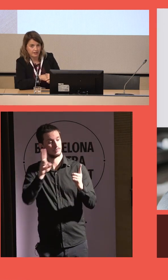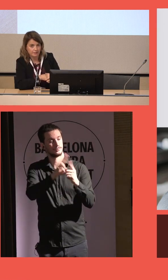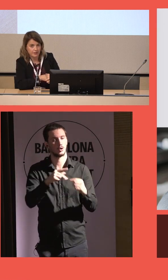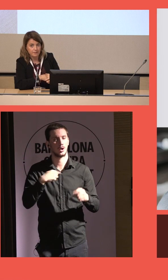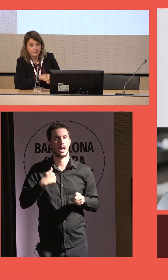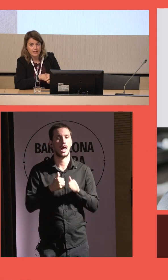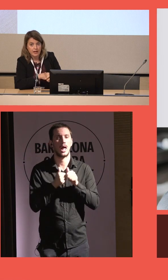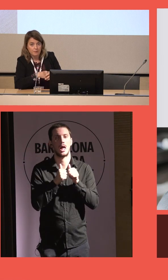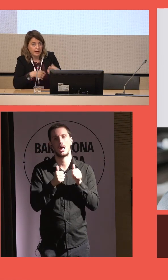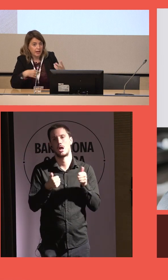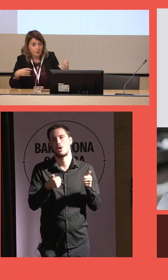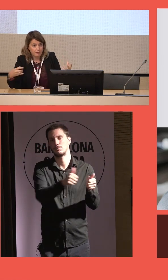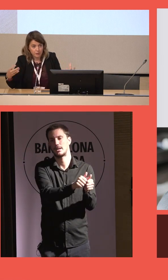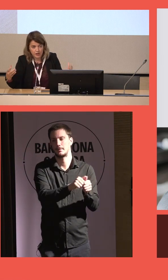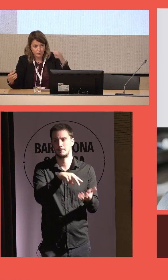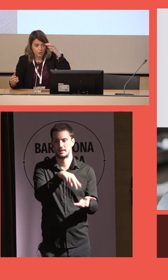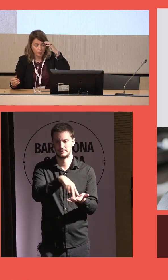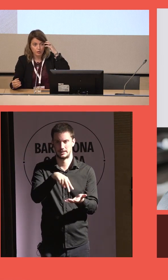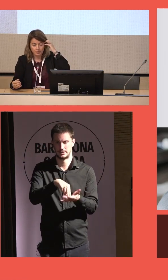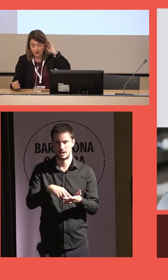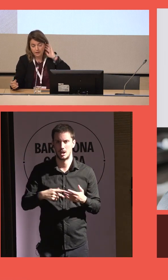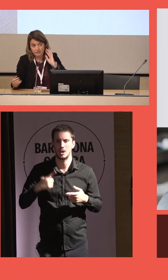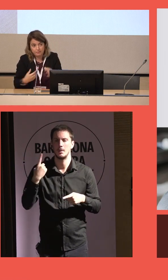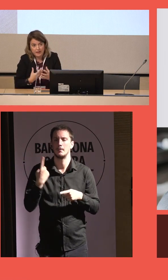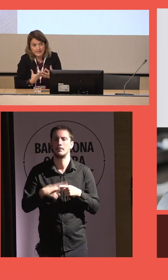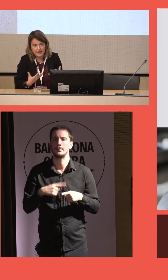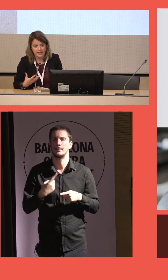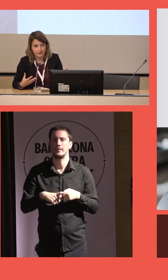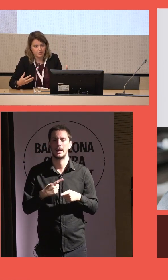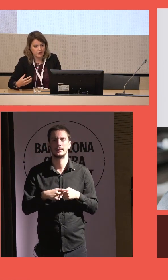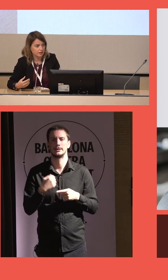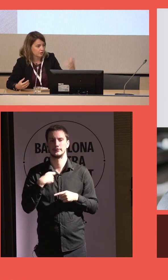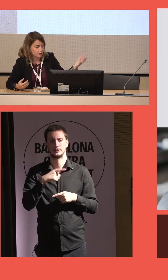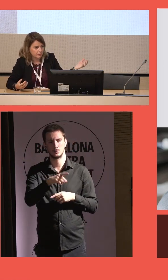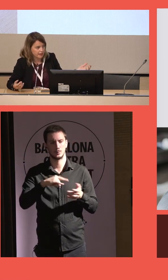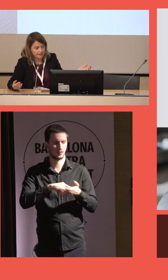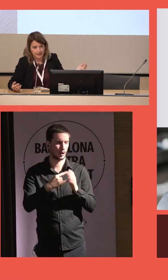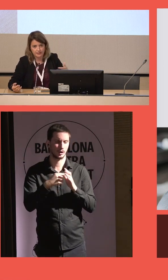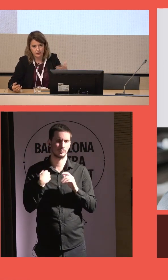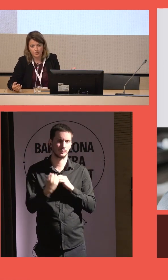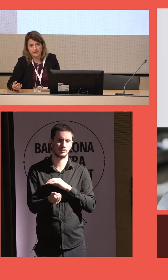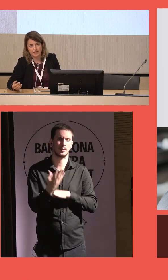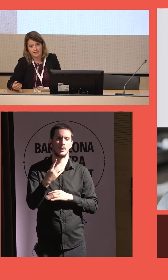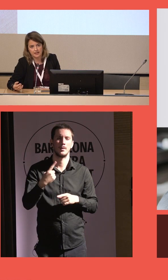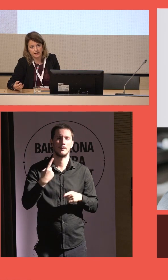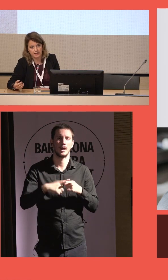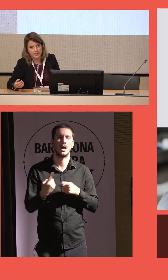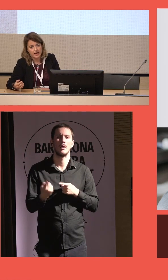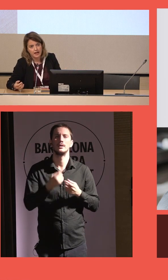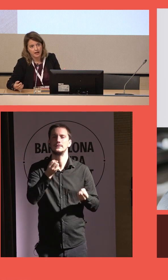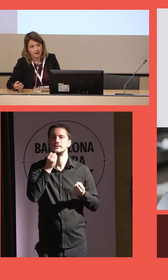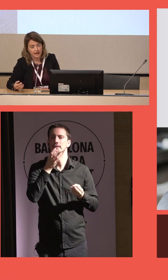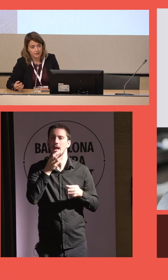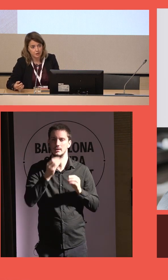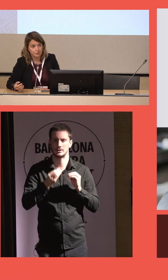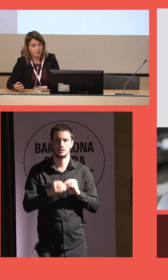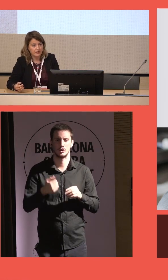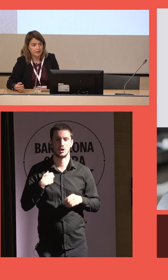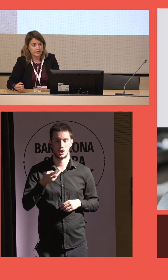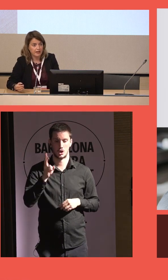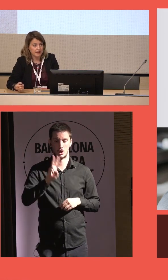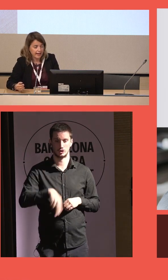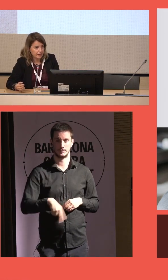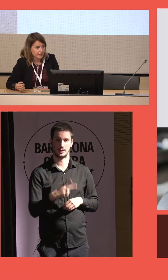presencial per què ho vam posar per què ho vam engegar aquest projecte per el que s'ha dit algunes de les dades d'aquí l'any